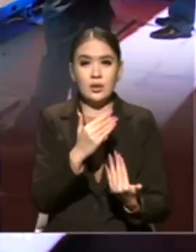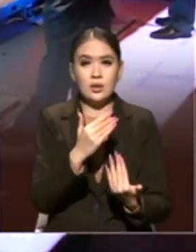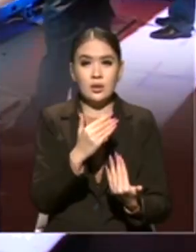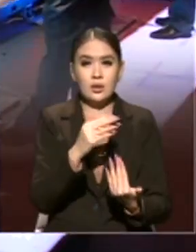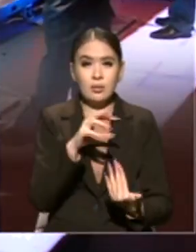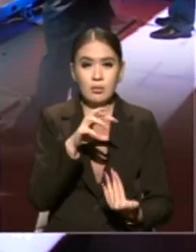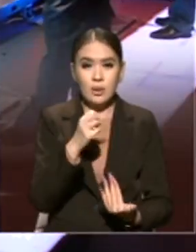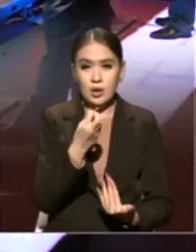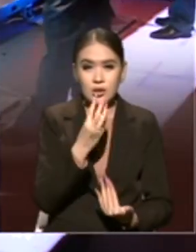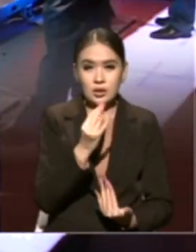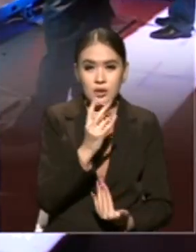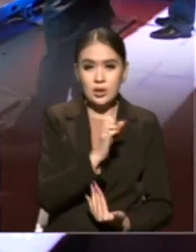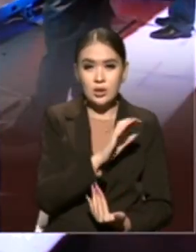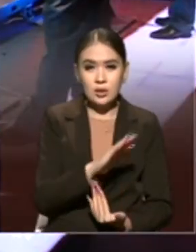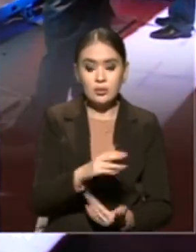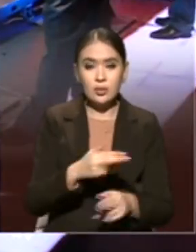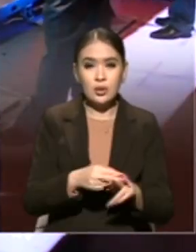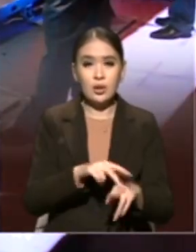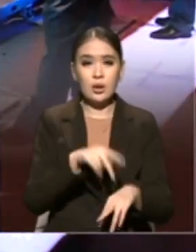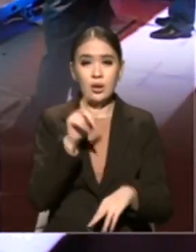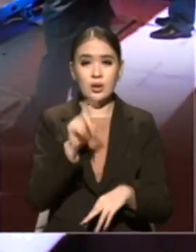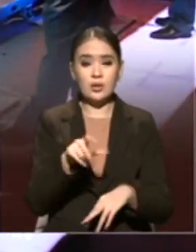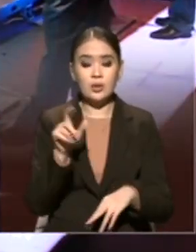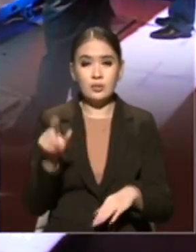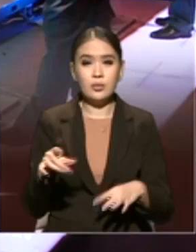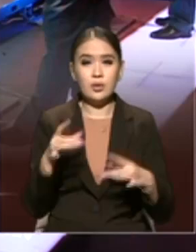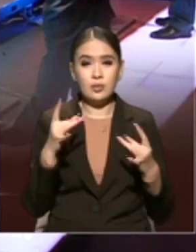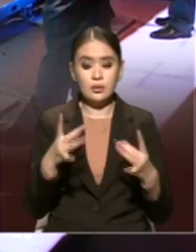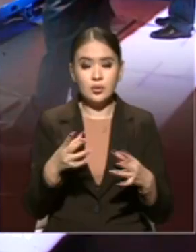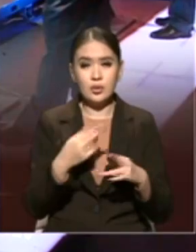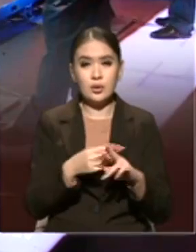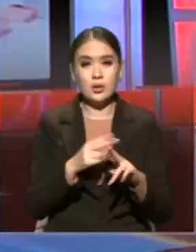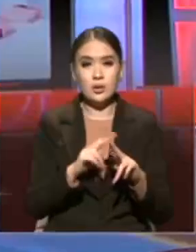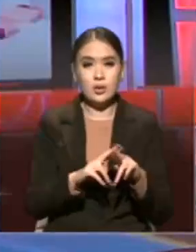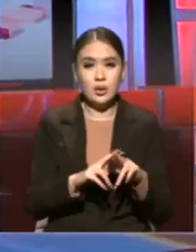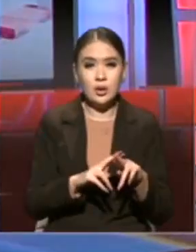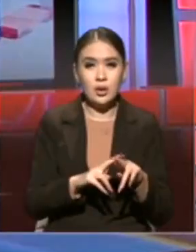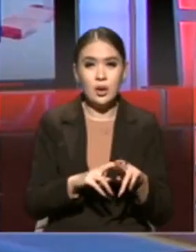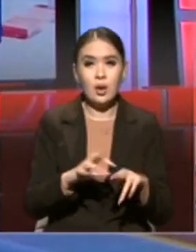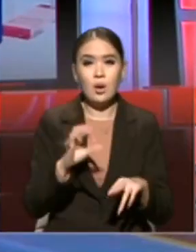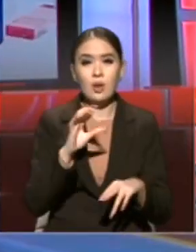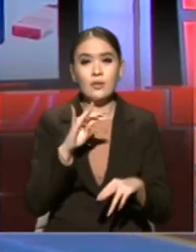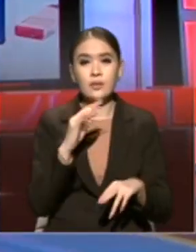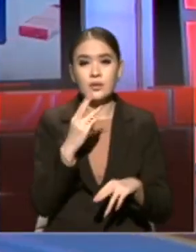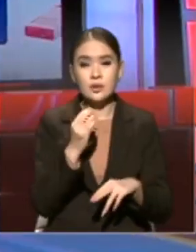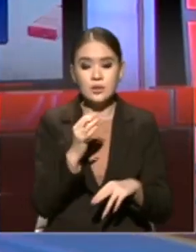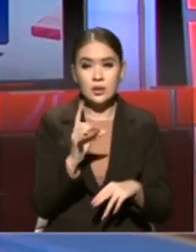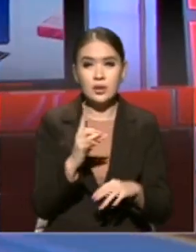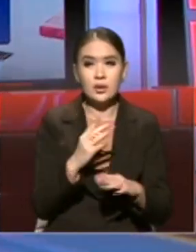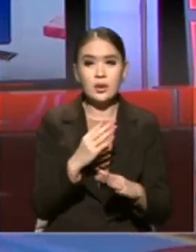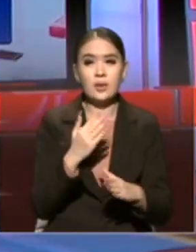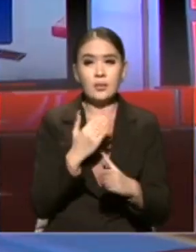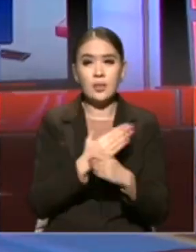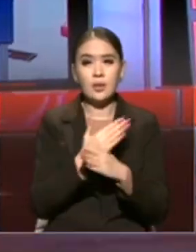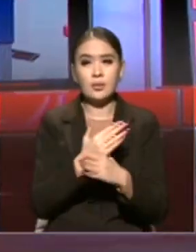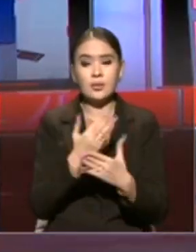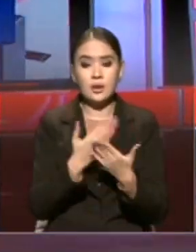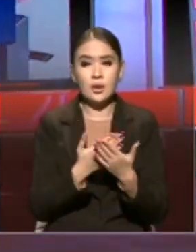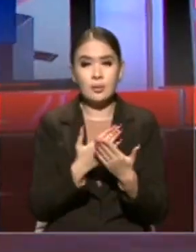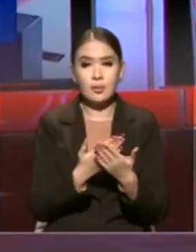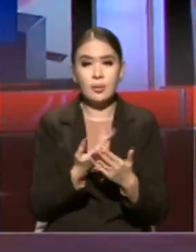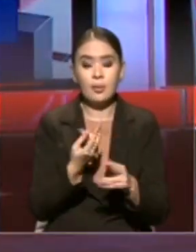істейтін. Бұны істейтін командирлер бар ғой. Сол ғой. Иә. Офицерлер бар. Адами фактор. Иә, адами фактор. Сондықтан